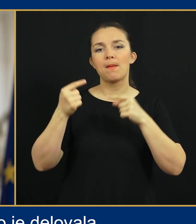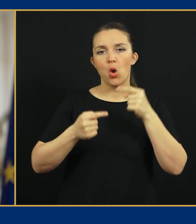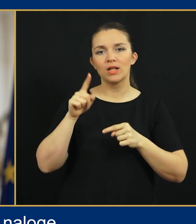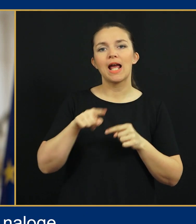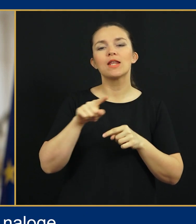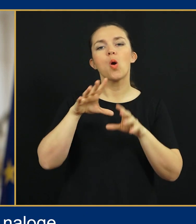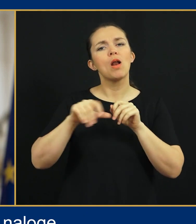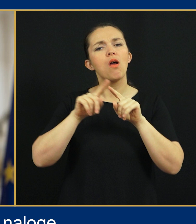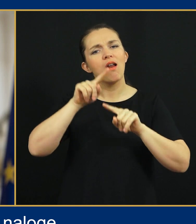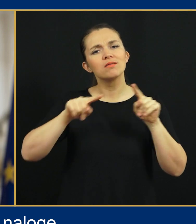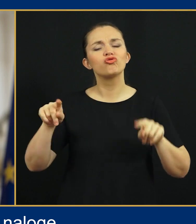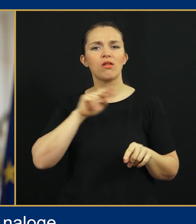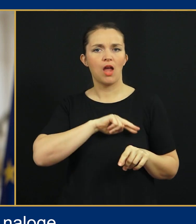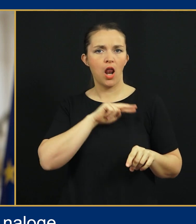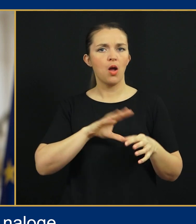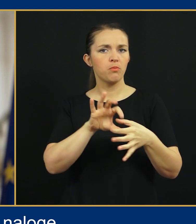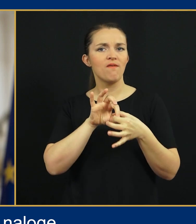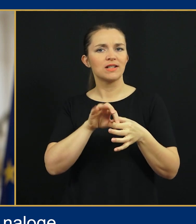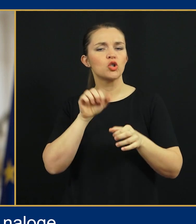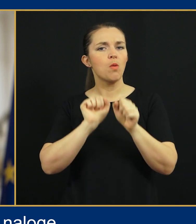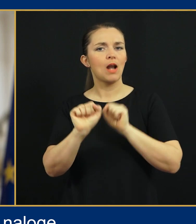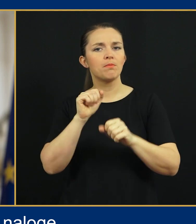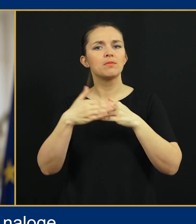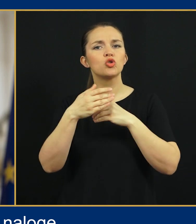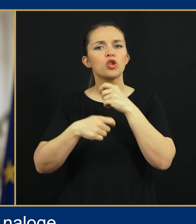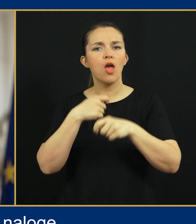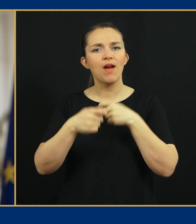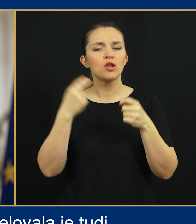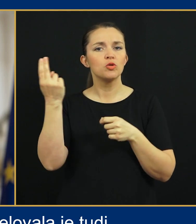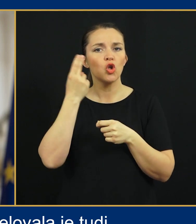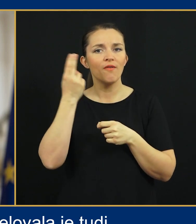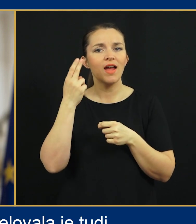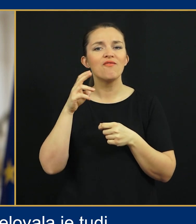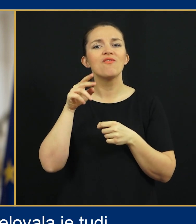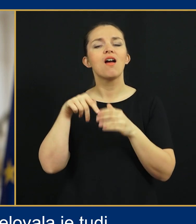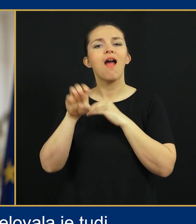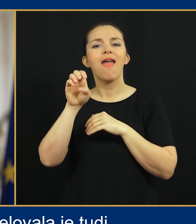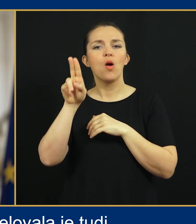politike ter opravljala različne naloge, povezane z obrambnim sodelovanjem Slovenije v